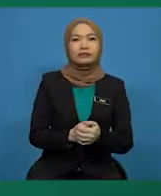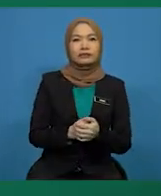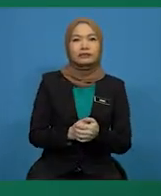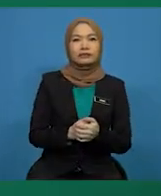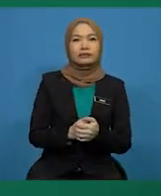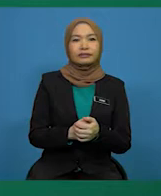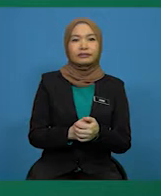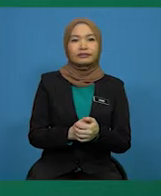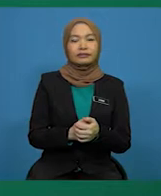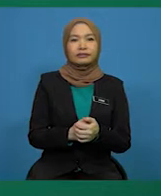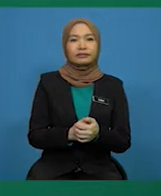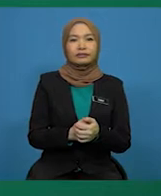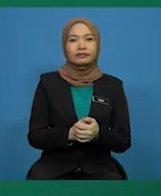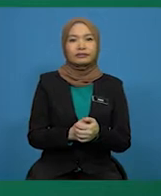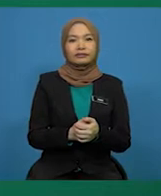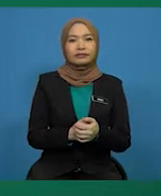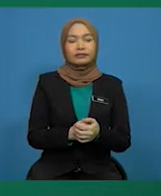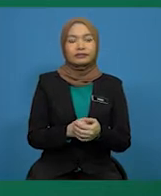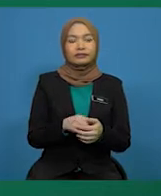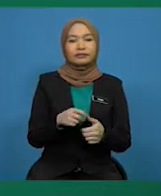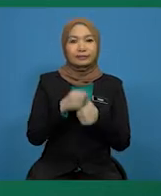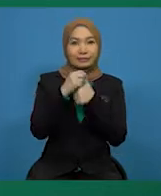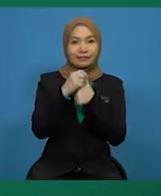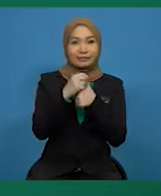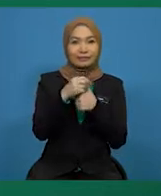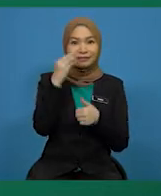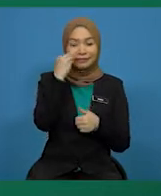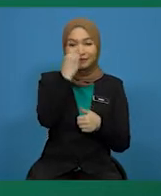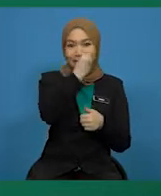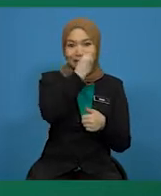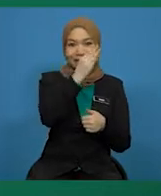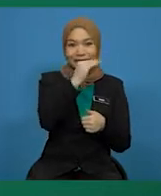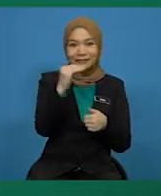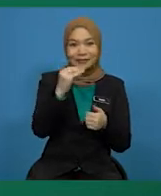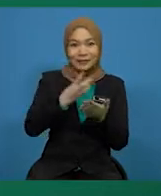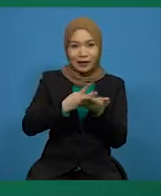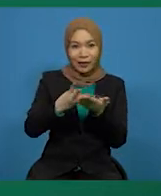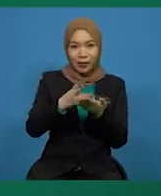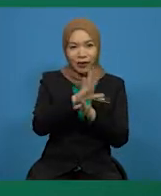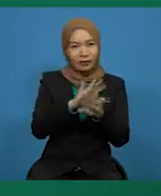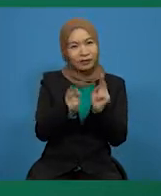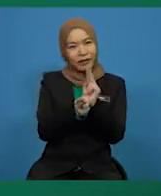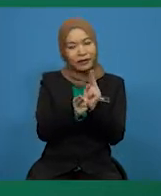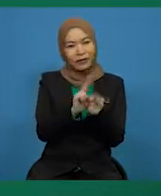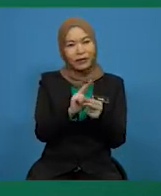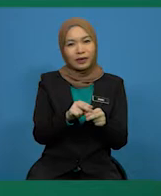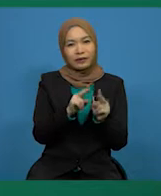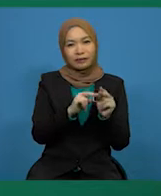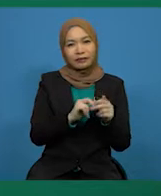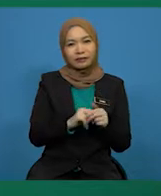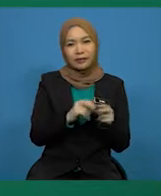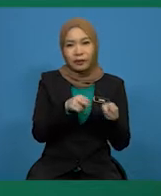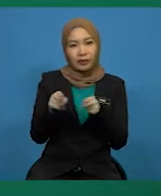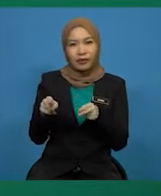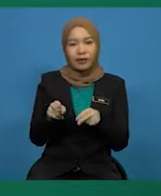berlakunya kesimbangan pasaran wang. Kita dapati kadar bunga dan kuantiti wang tidak berubah. Okey, situasi